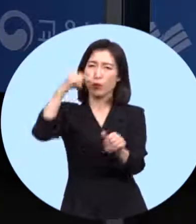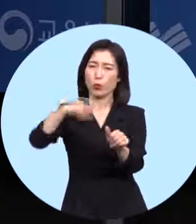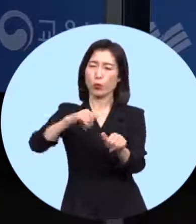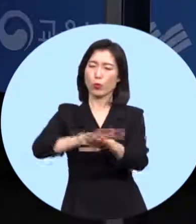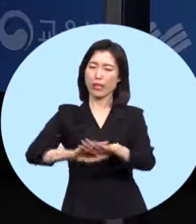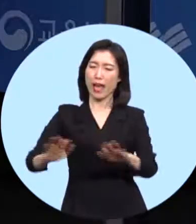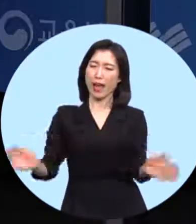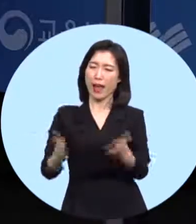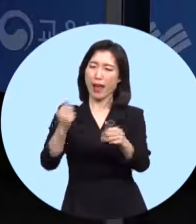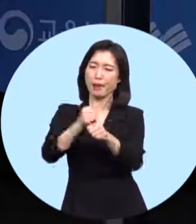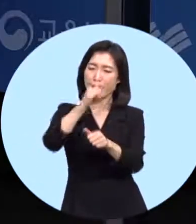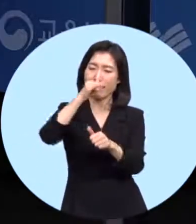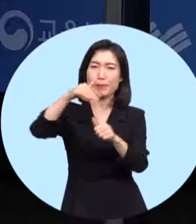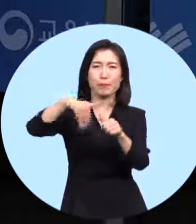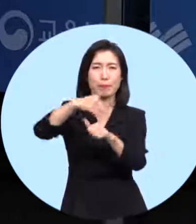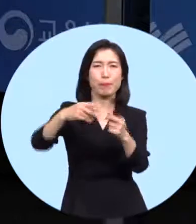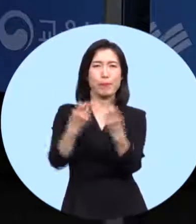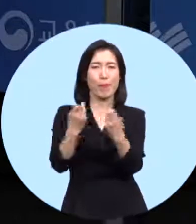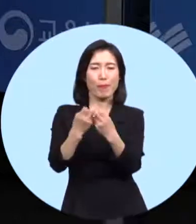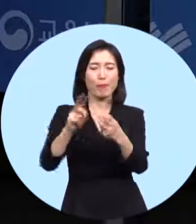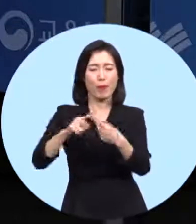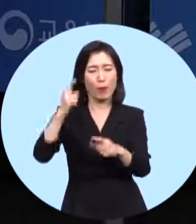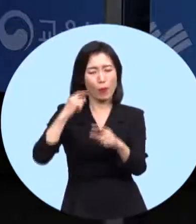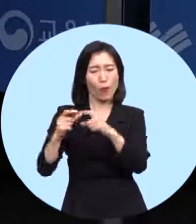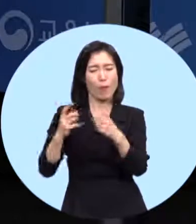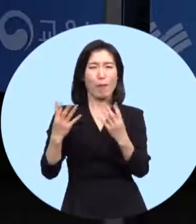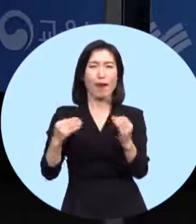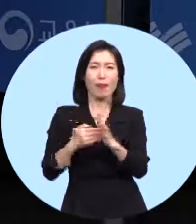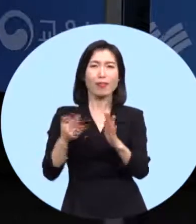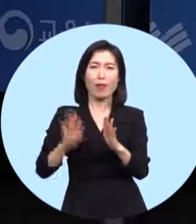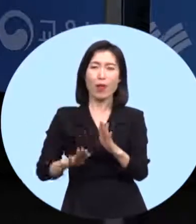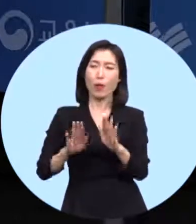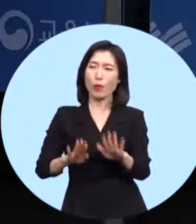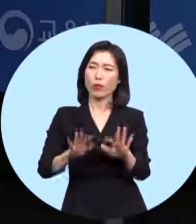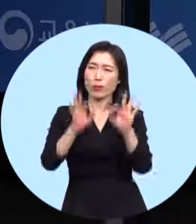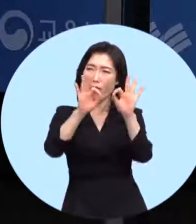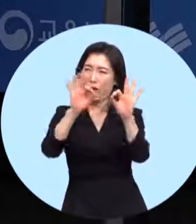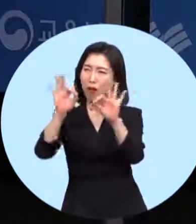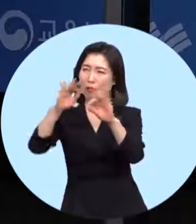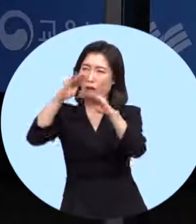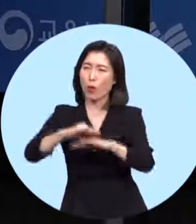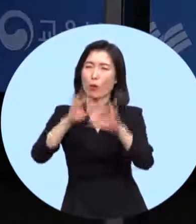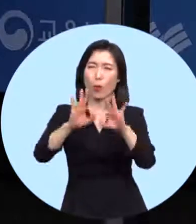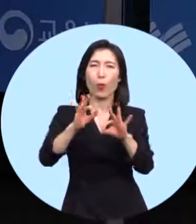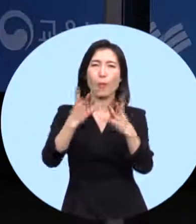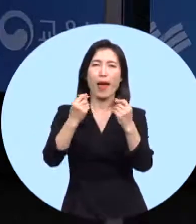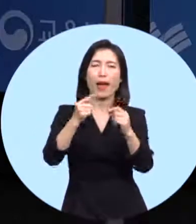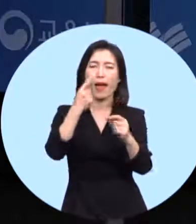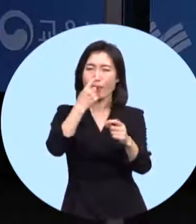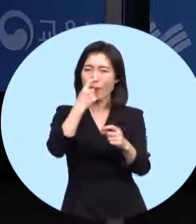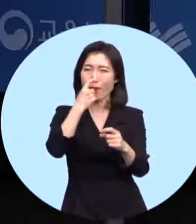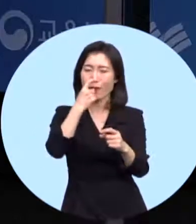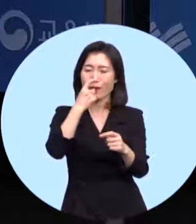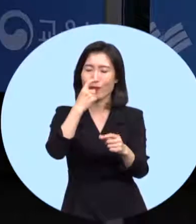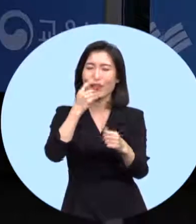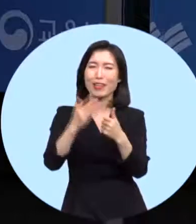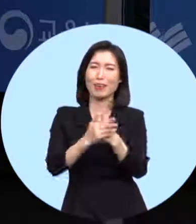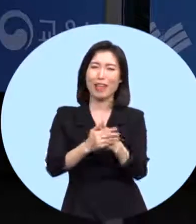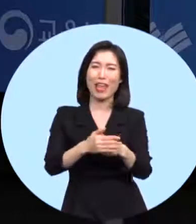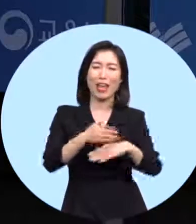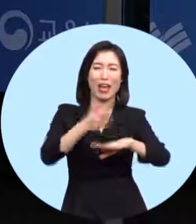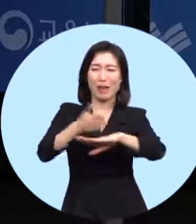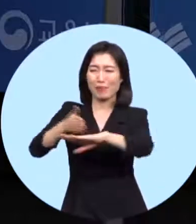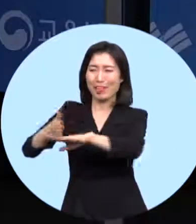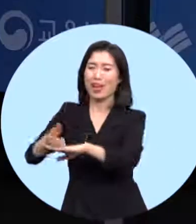있는가, 진흥될 수 있는가에 대해서 고민을 해왔는데요. 여러 가지들을 이제 깨닫게 돼서 많은 분들께 감사